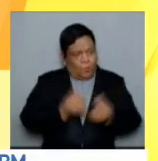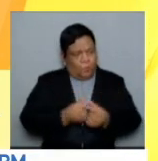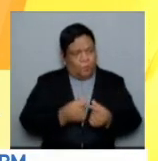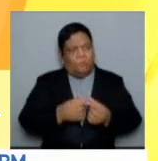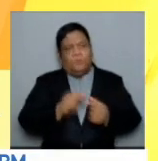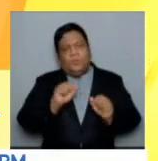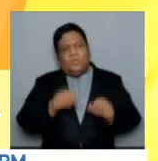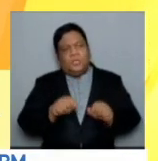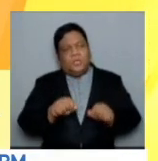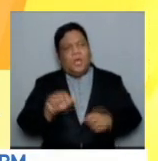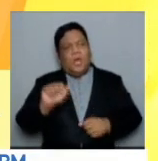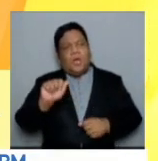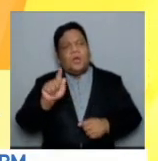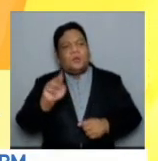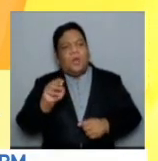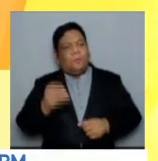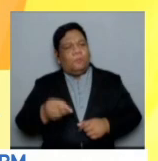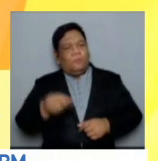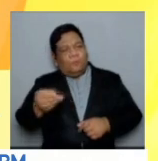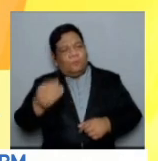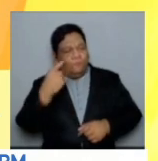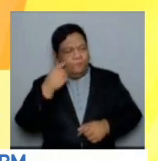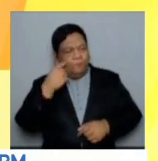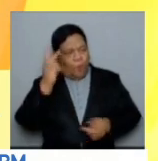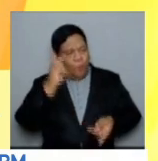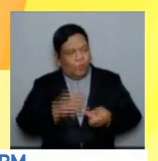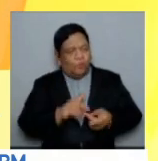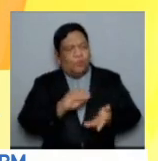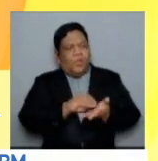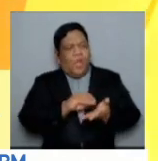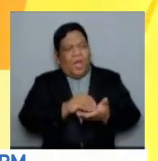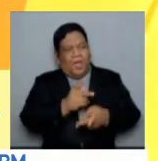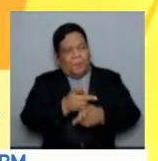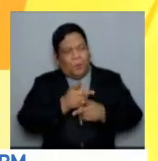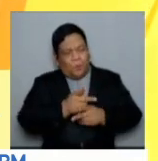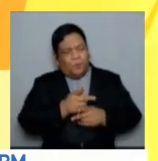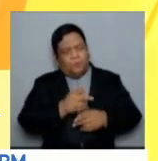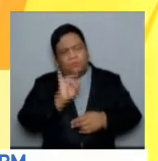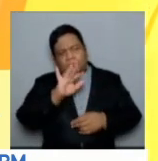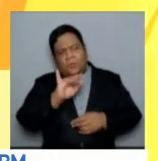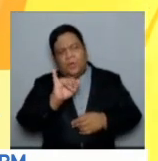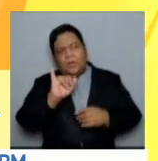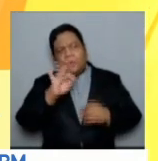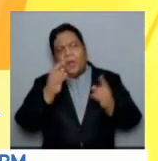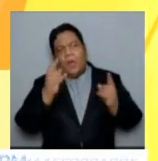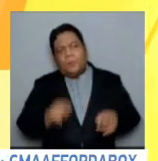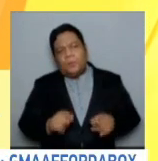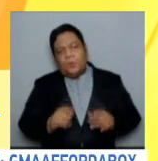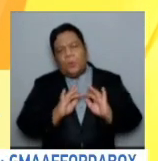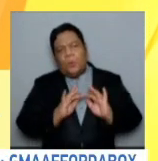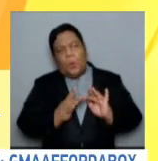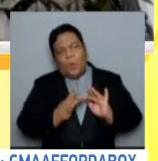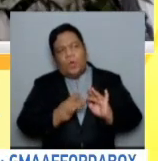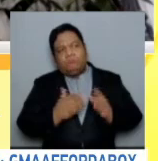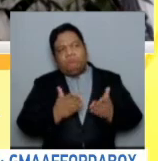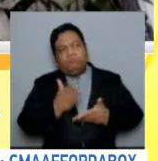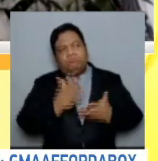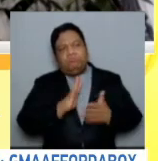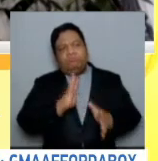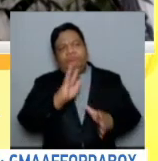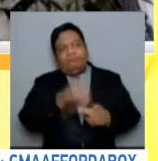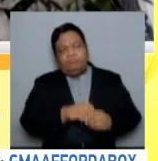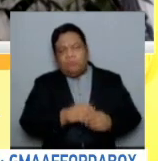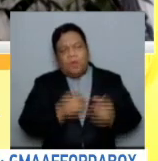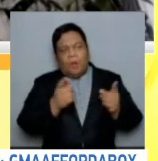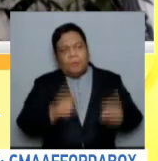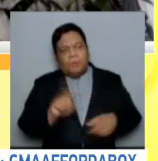ATM. Ano po ba ang habol kung may maloko sa ganitong transactions na ginagawa online, Attorney? Oh, kahit na ano namang krimen, basta ginawa